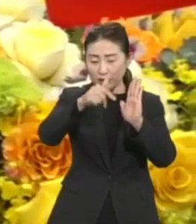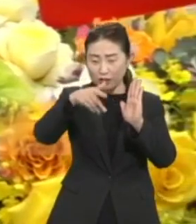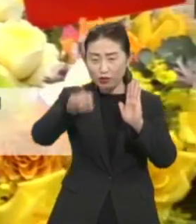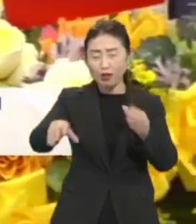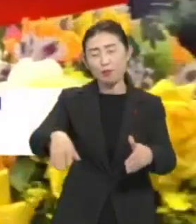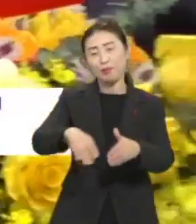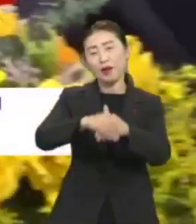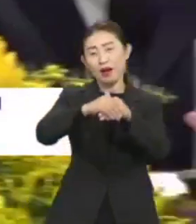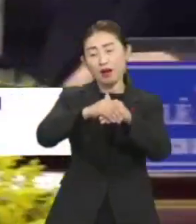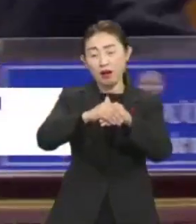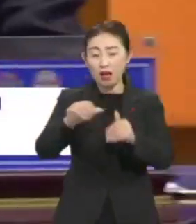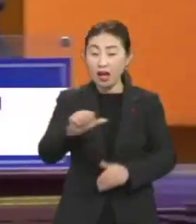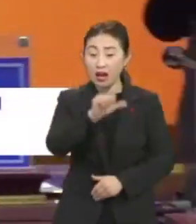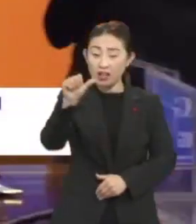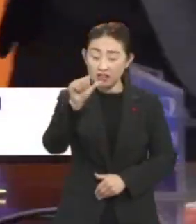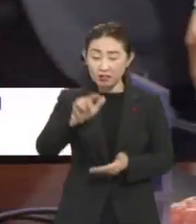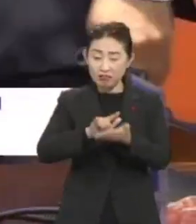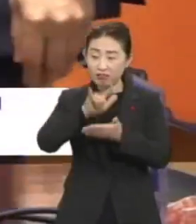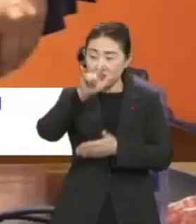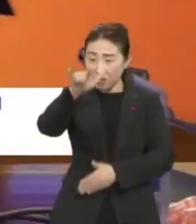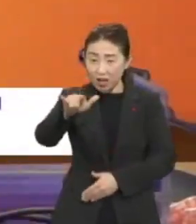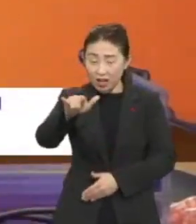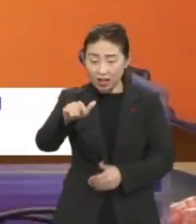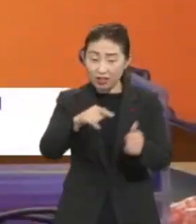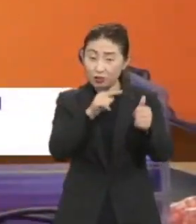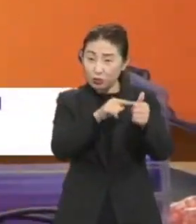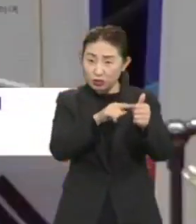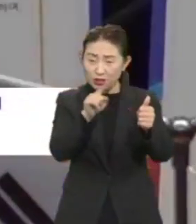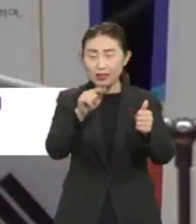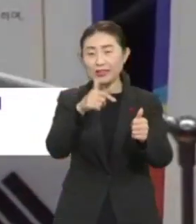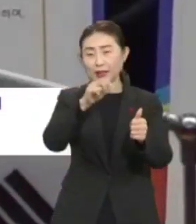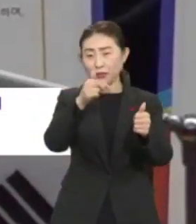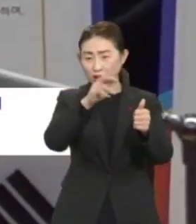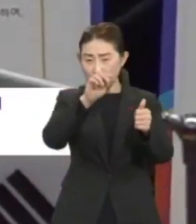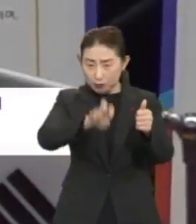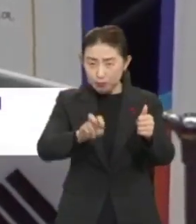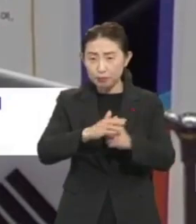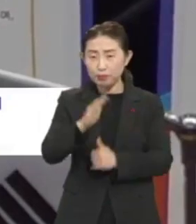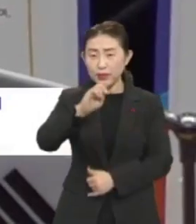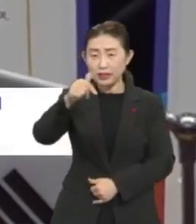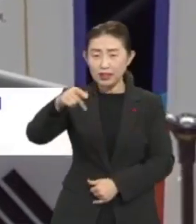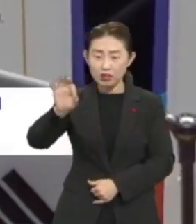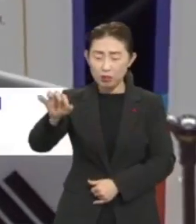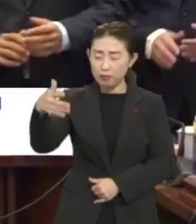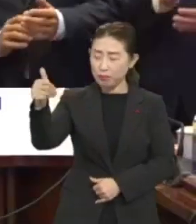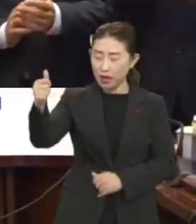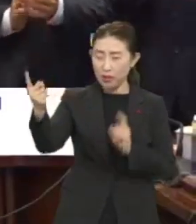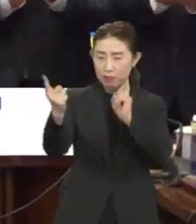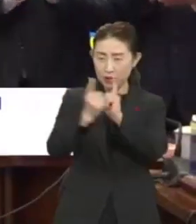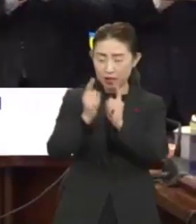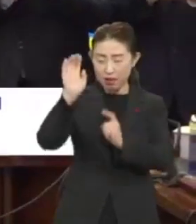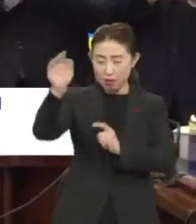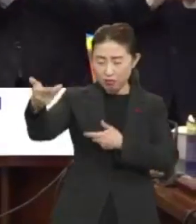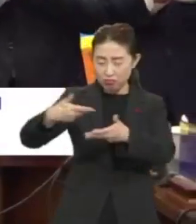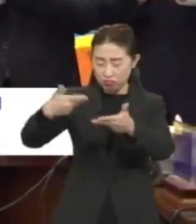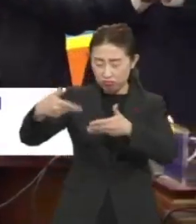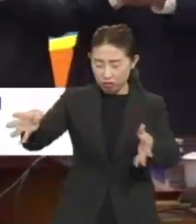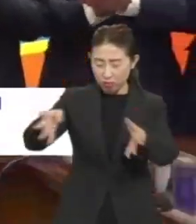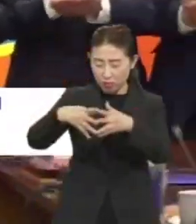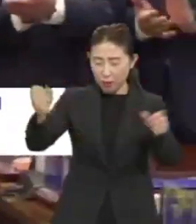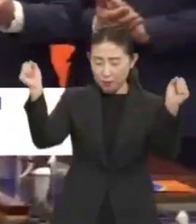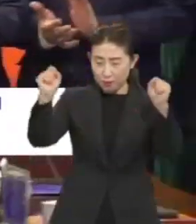잡았습니다. 동남아를 방문 중인 김태흠 충남지사는 레아인 지역 박장성 성장과 만나 우호 협력 협정을